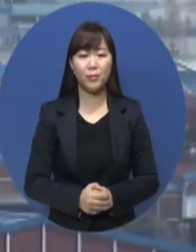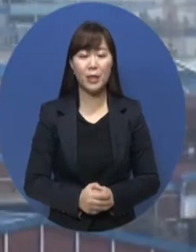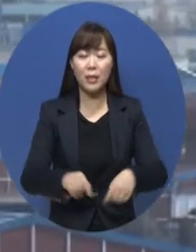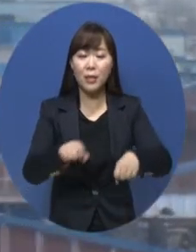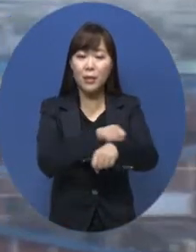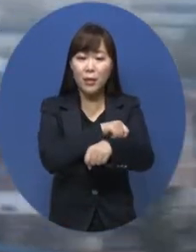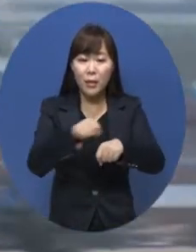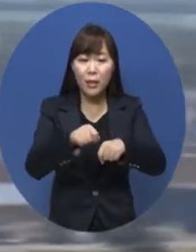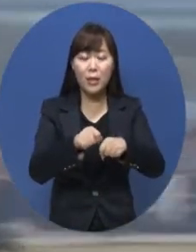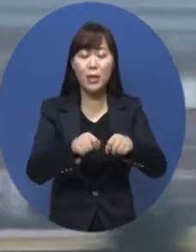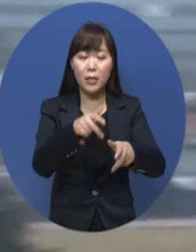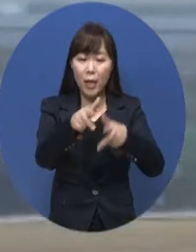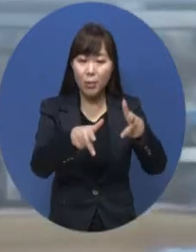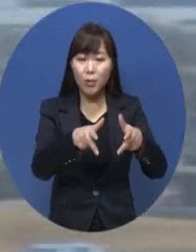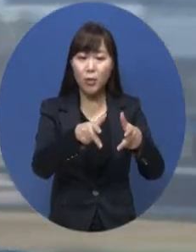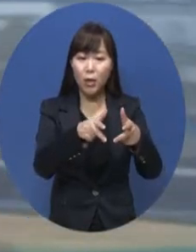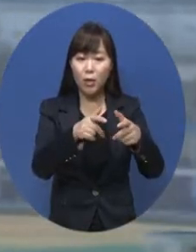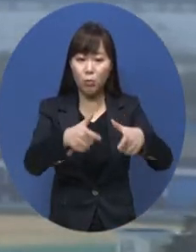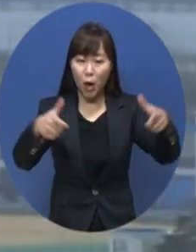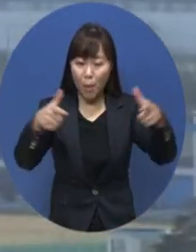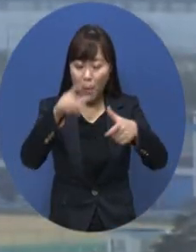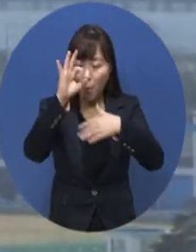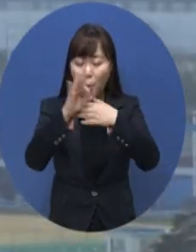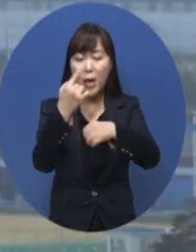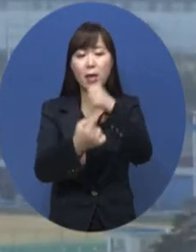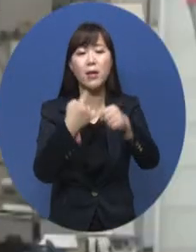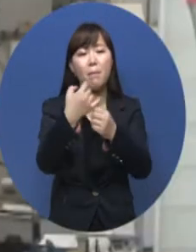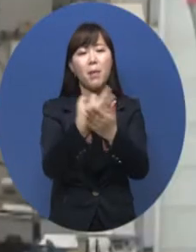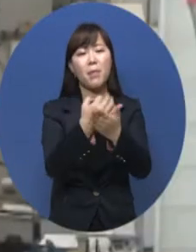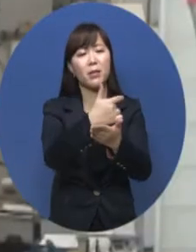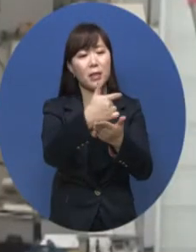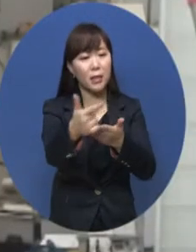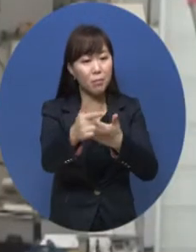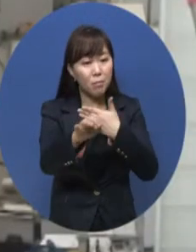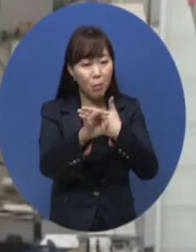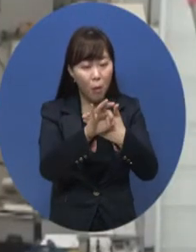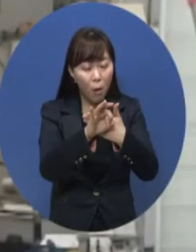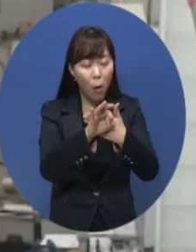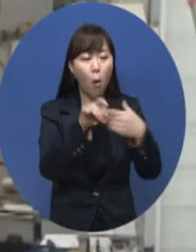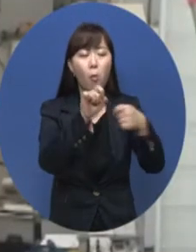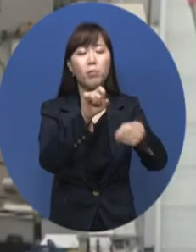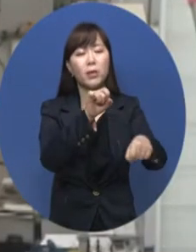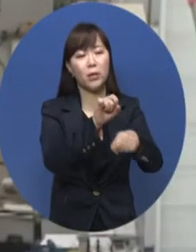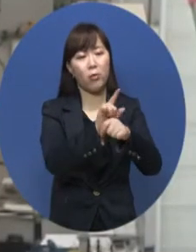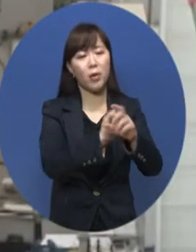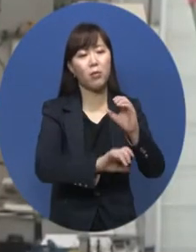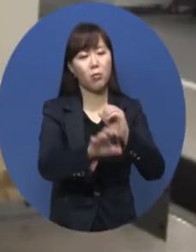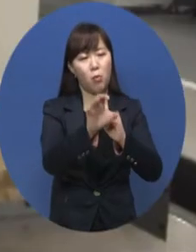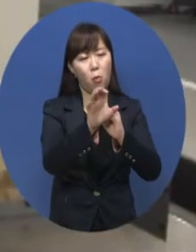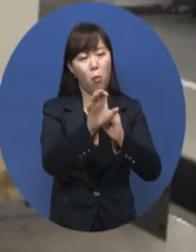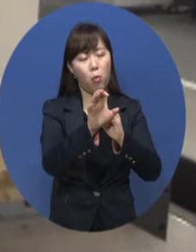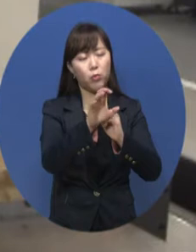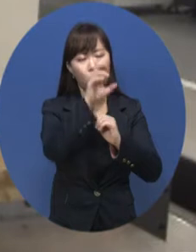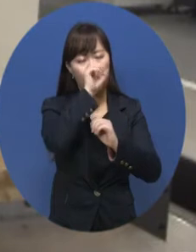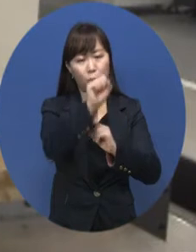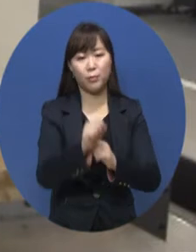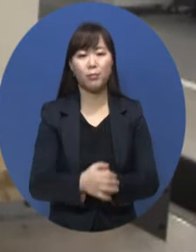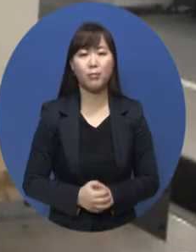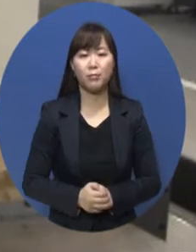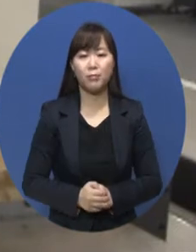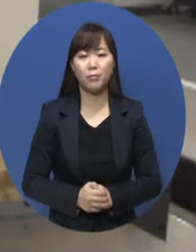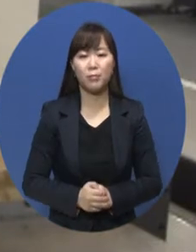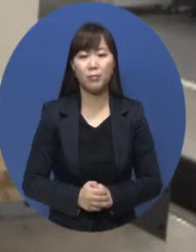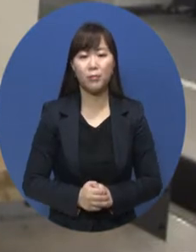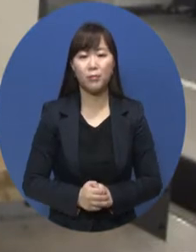특히 사업체 규모별로는 연 매출액이 큰 사업체일수록 상대적으로 웹 접근성 수준이 높은 것으로